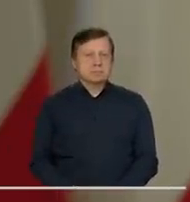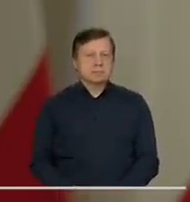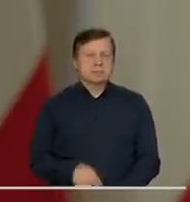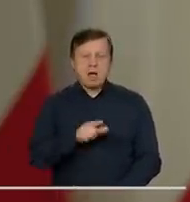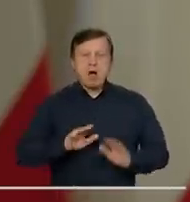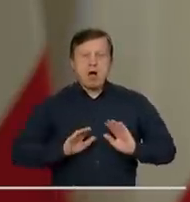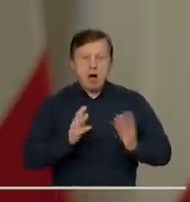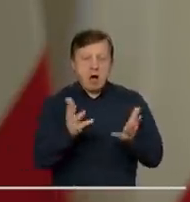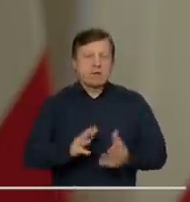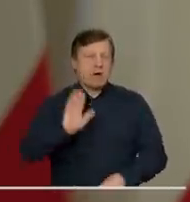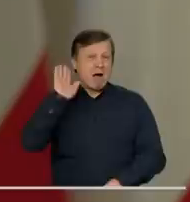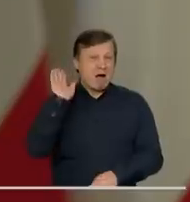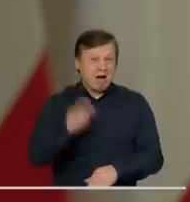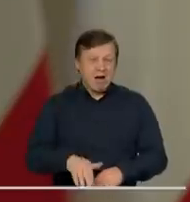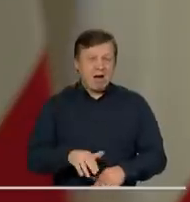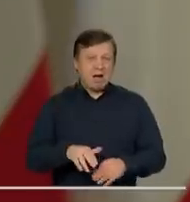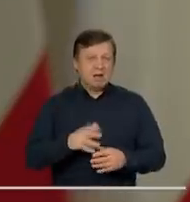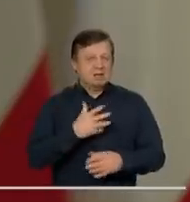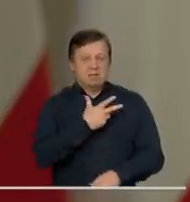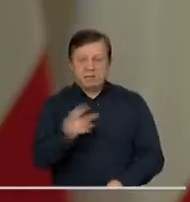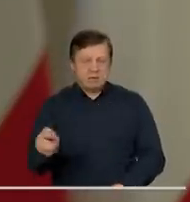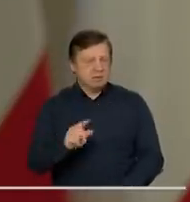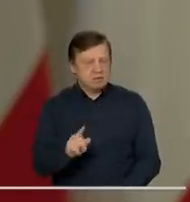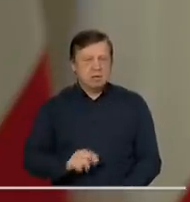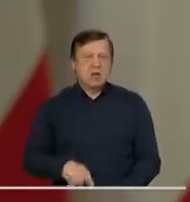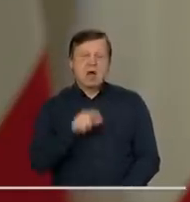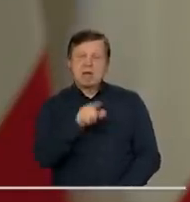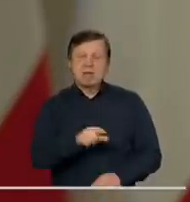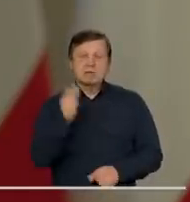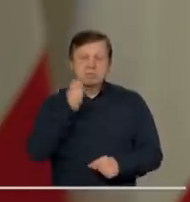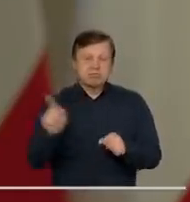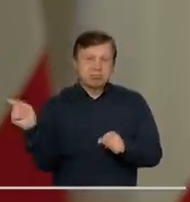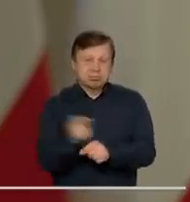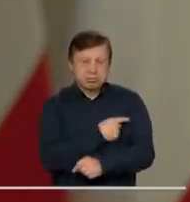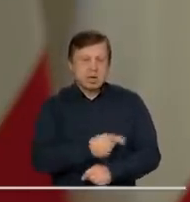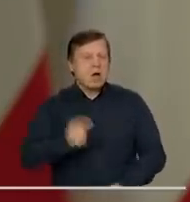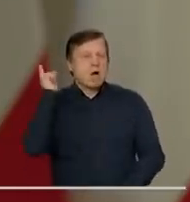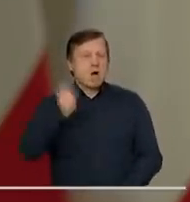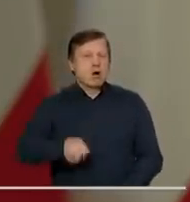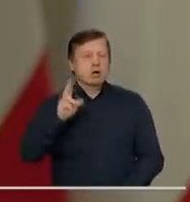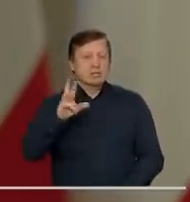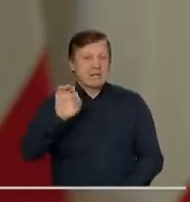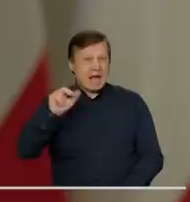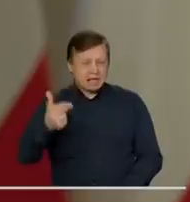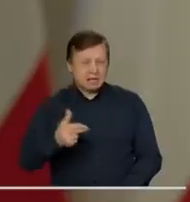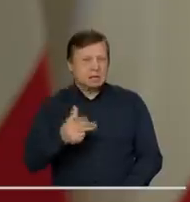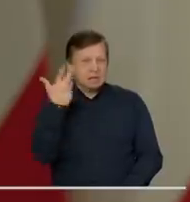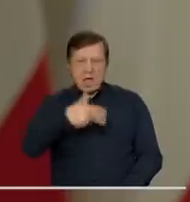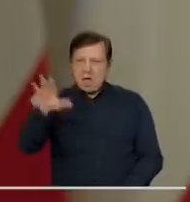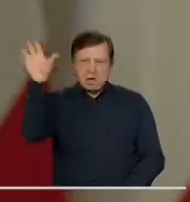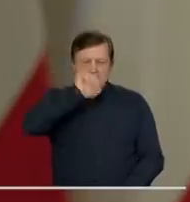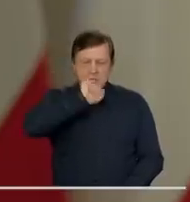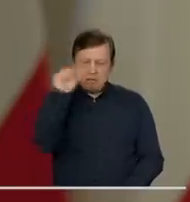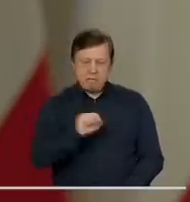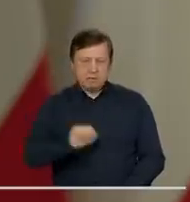Ich ofiara nie poszła na marne, a tamta zbrodnia ludobójstwa, dokonana na rozkaz Stalina, nigdy nie zostanie